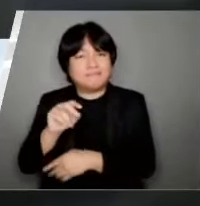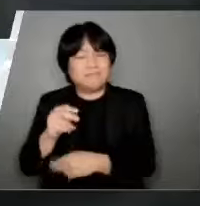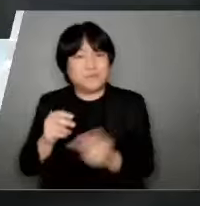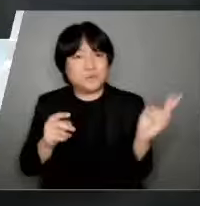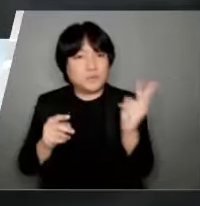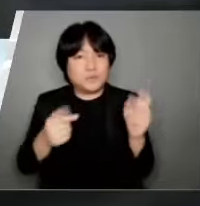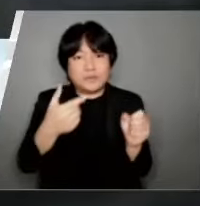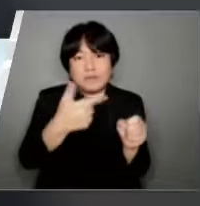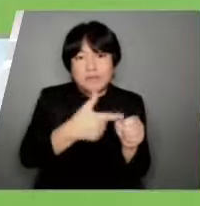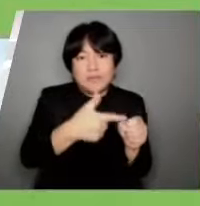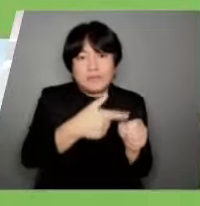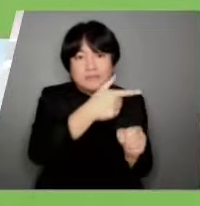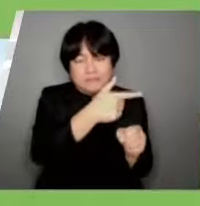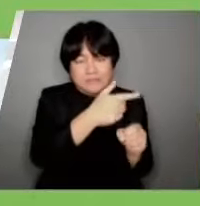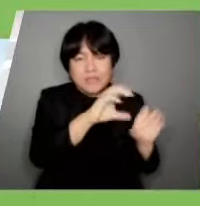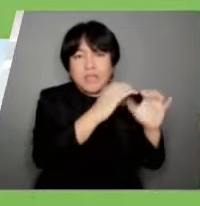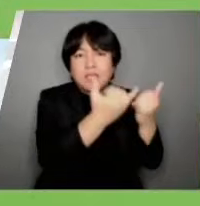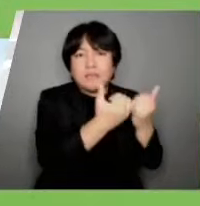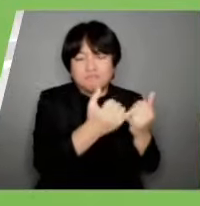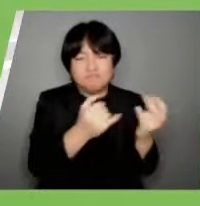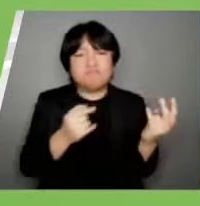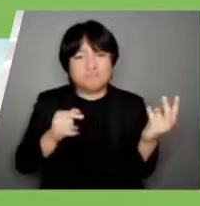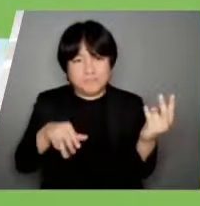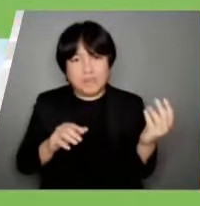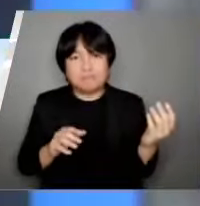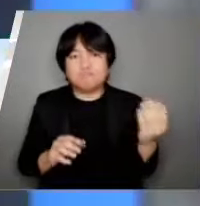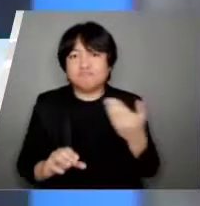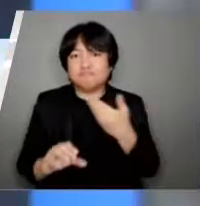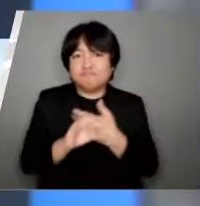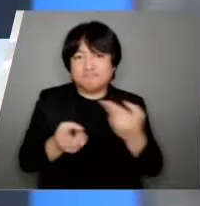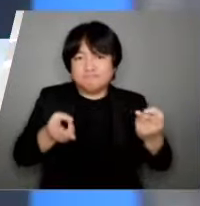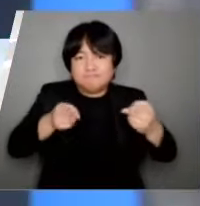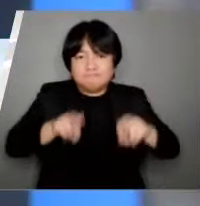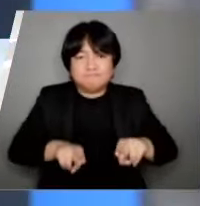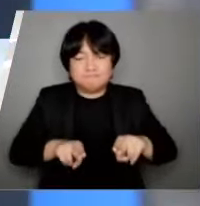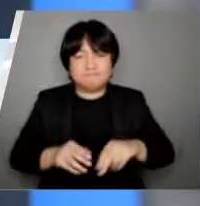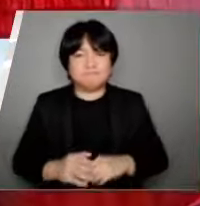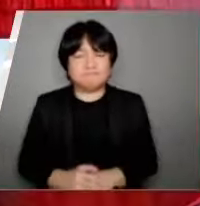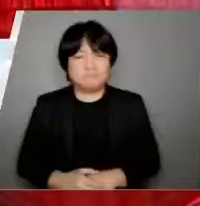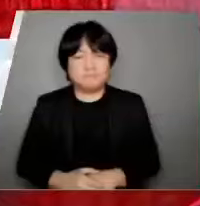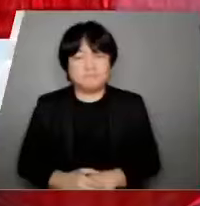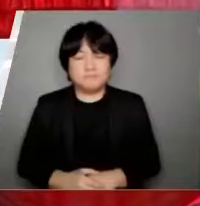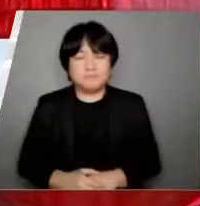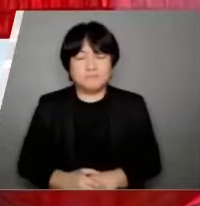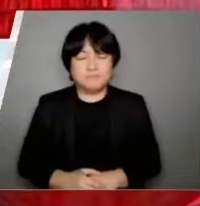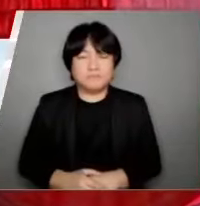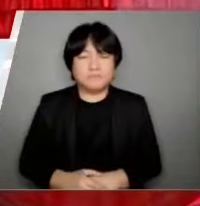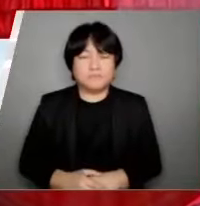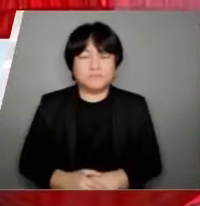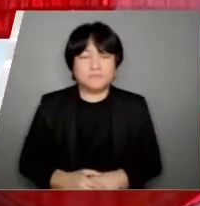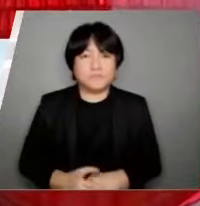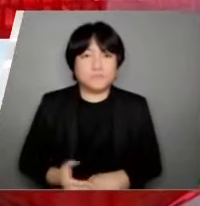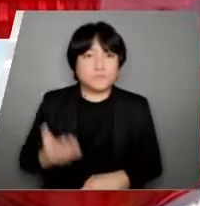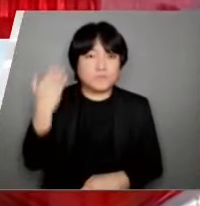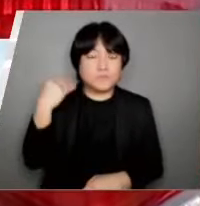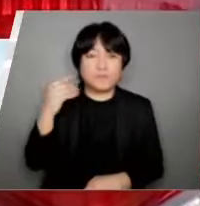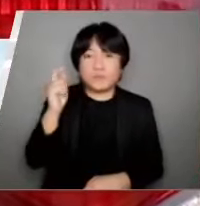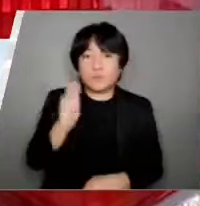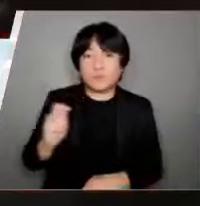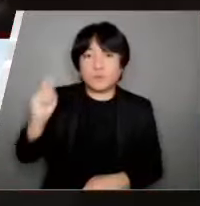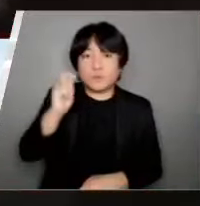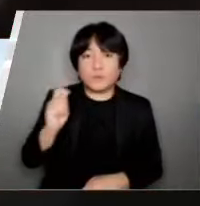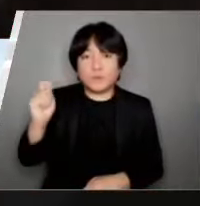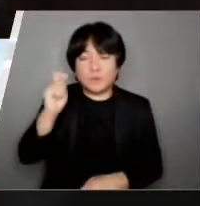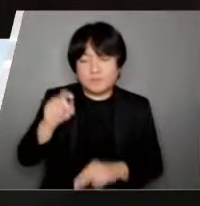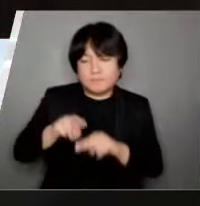FGP Corporation. Kasunod naman ang big time oil price rollback nitong Martes, inaasahan ang taas presyo sa mga produktong